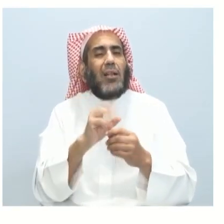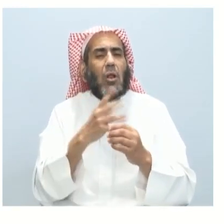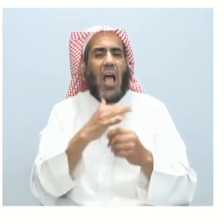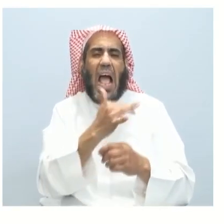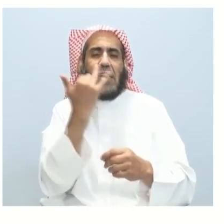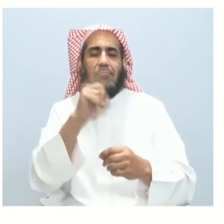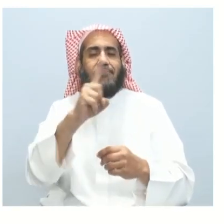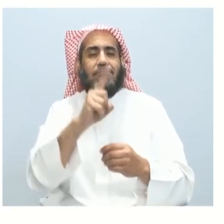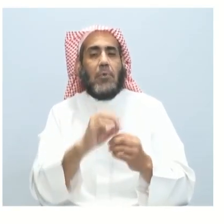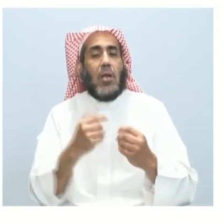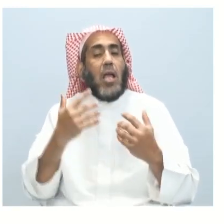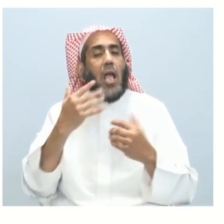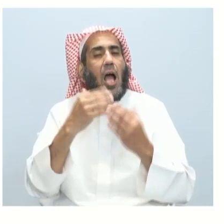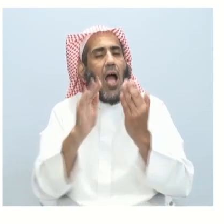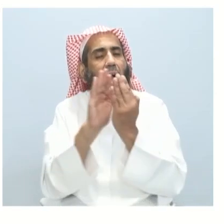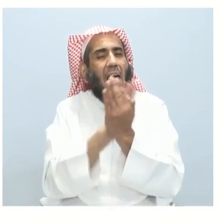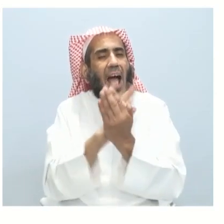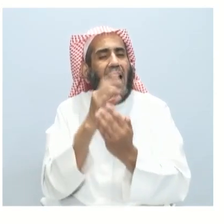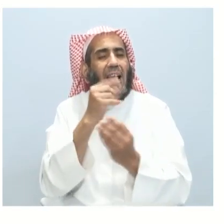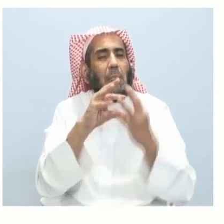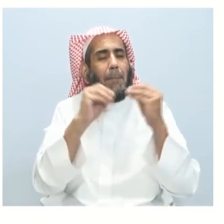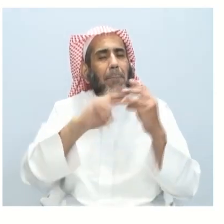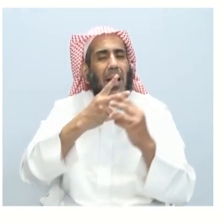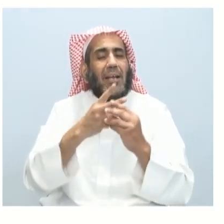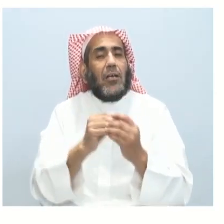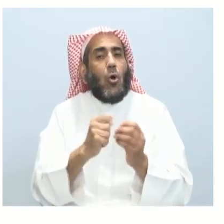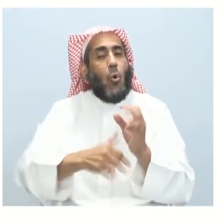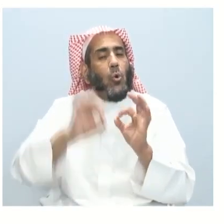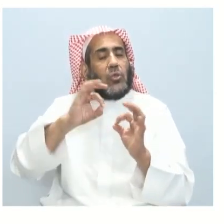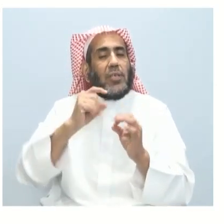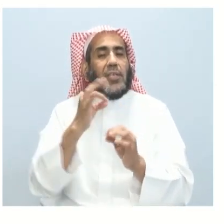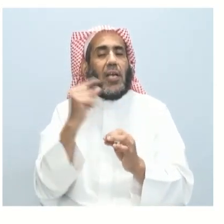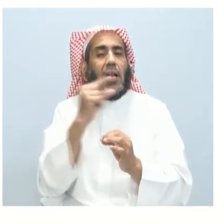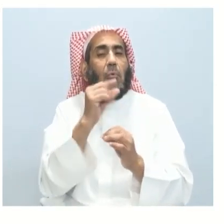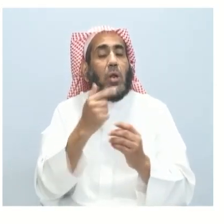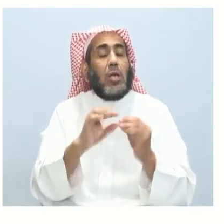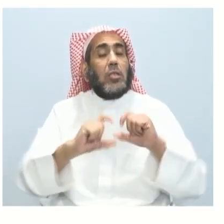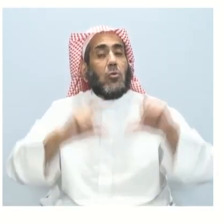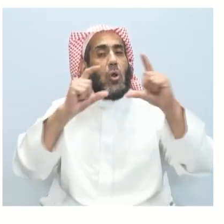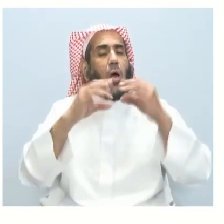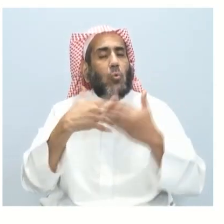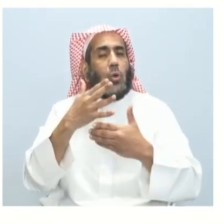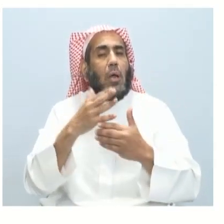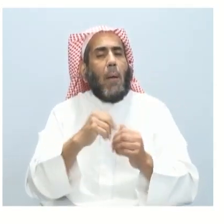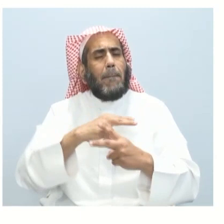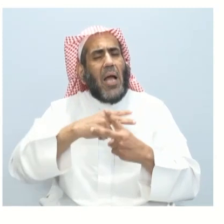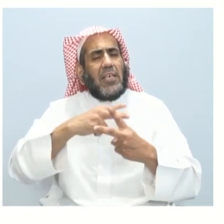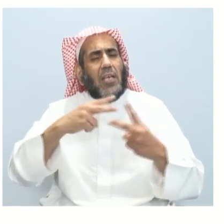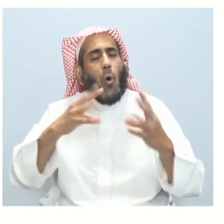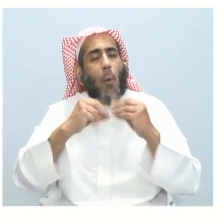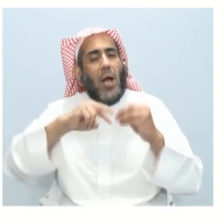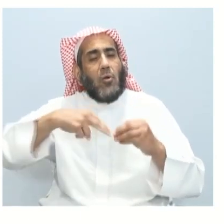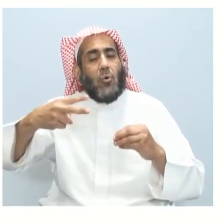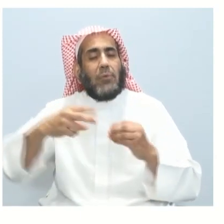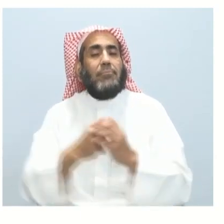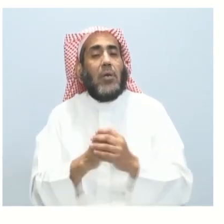اعجميه ايضا لحاء الكلمه ينظر الى فطن انقاد لحائها وان حسن اختيار الكلمه وانها تدل او توحي باشياء او بمعان يعني